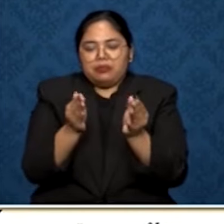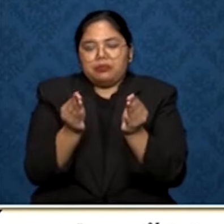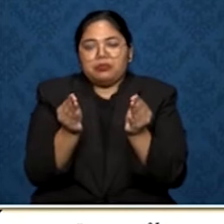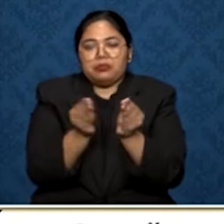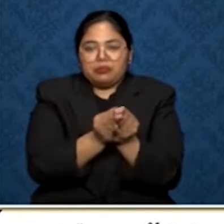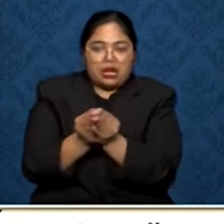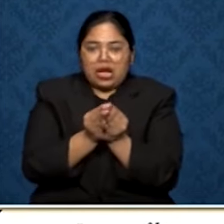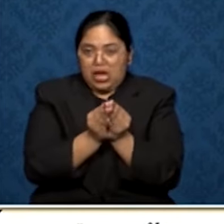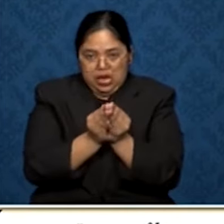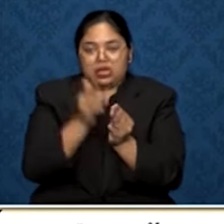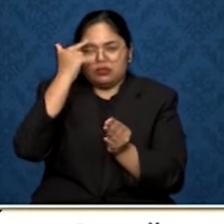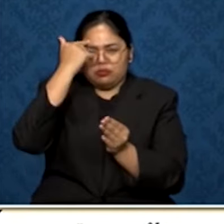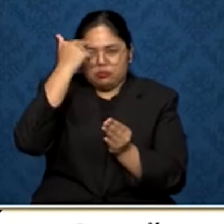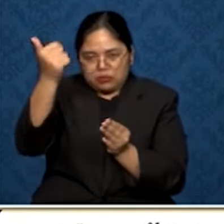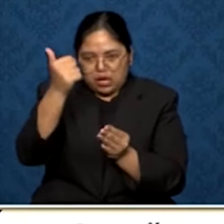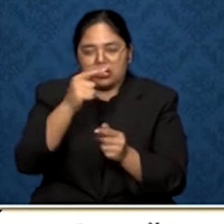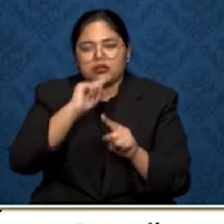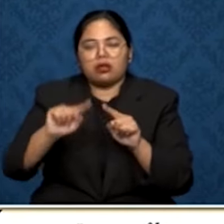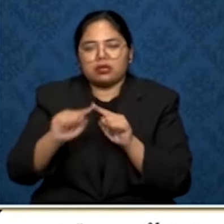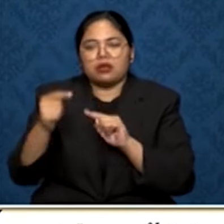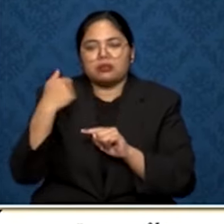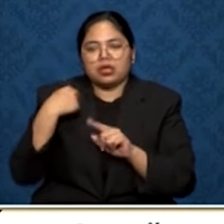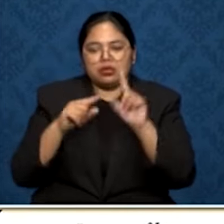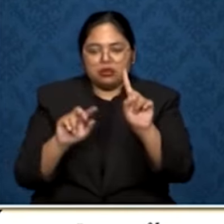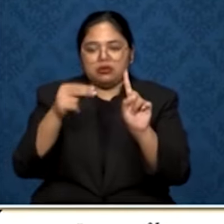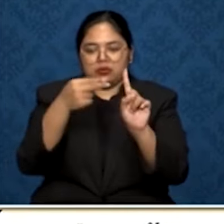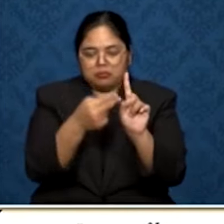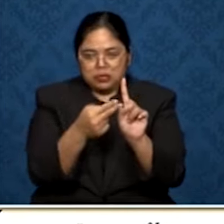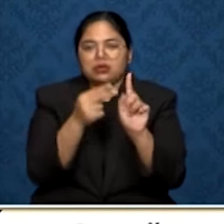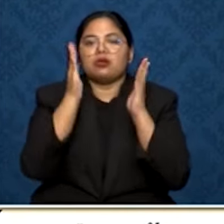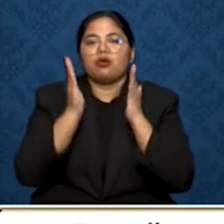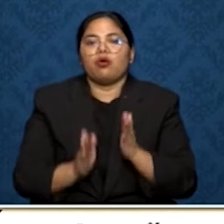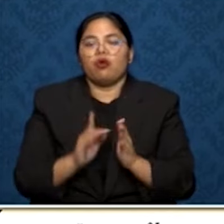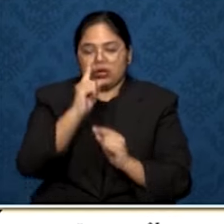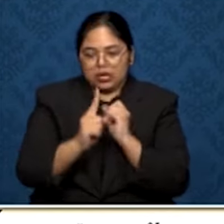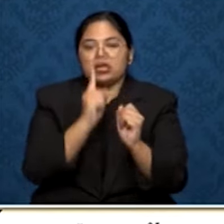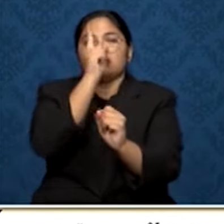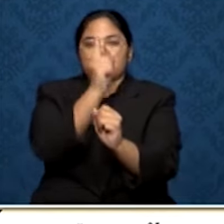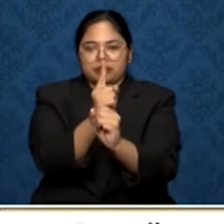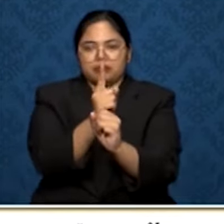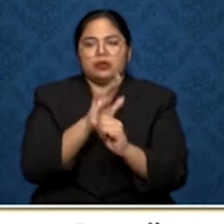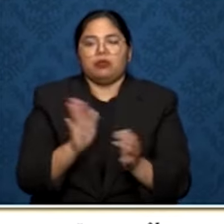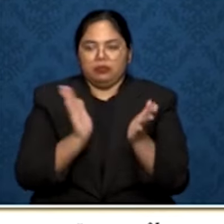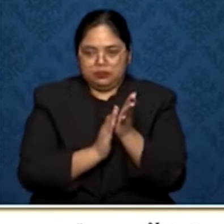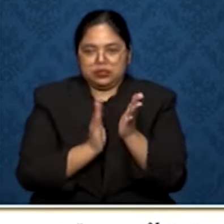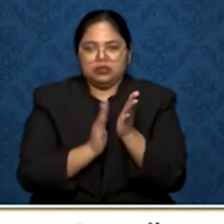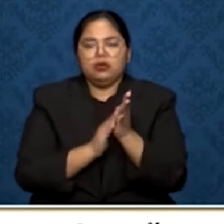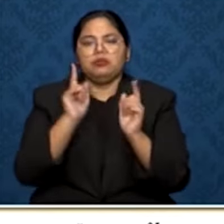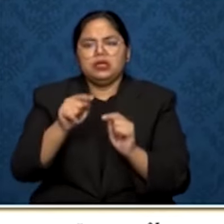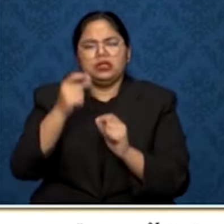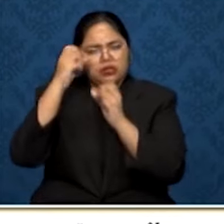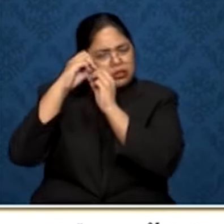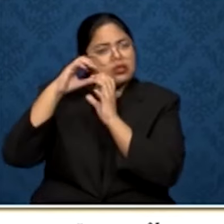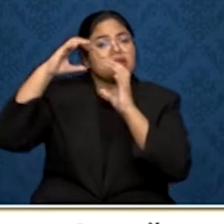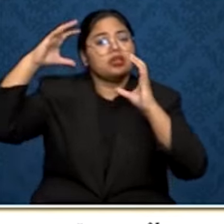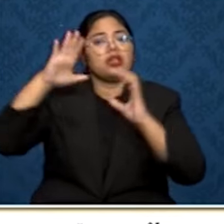4 ปี โดยปีแรกจะทำ 1,000 หมื่นคนก่อนครัอันนี้ผมชอชมในวิสัยฮัตร์ครับแต่ผมถามจริคร